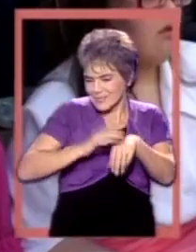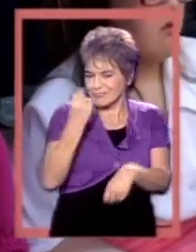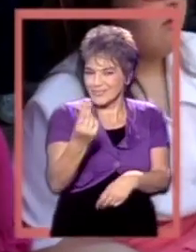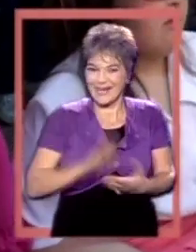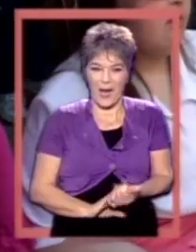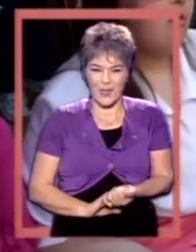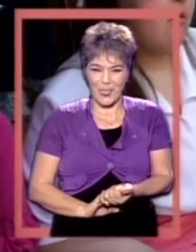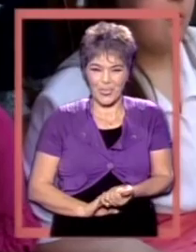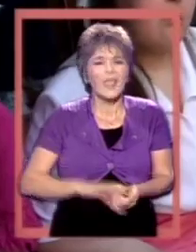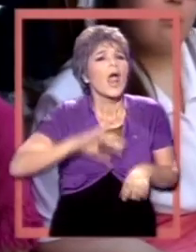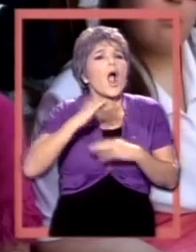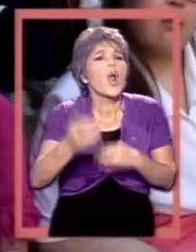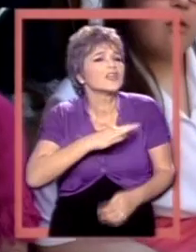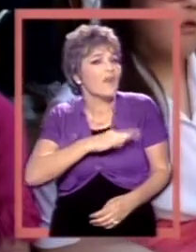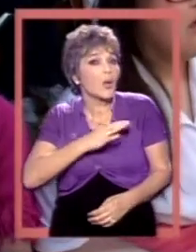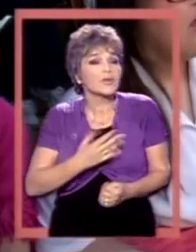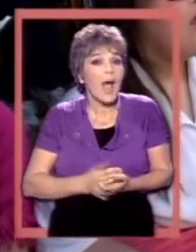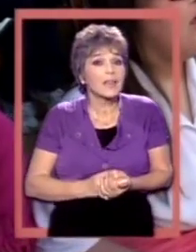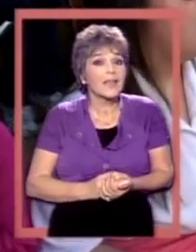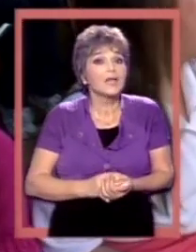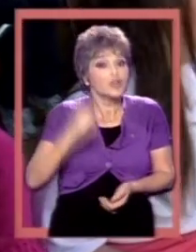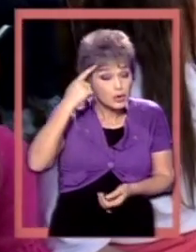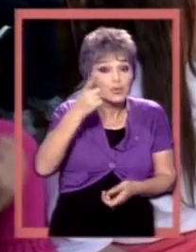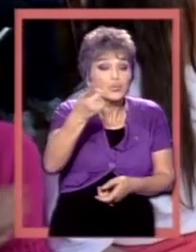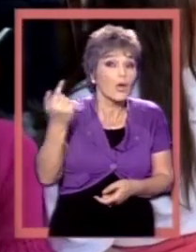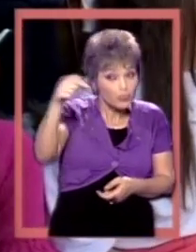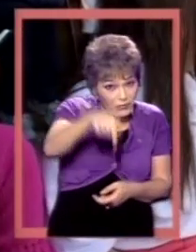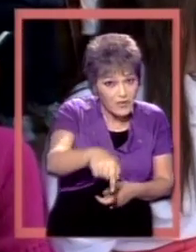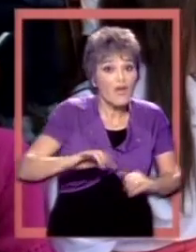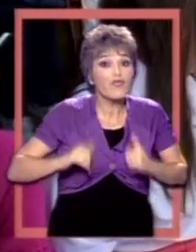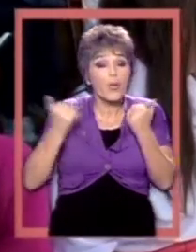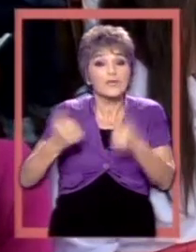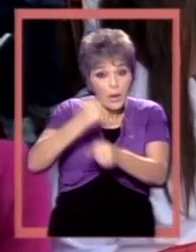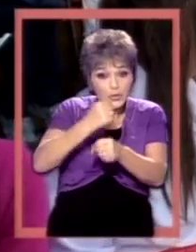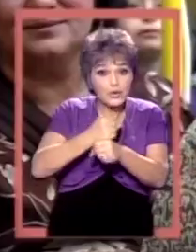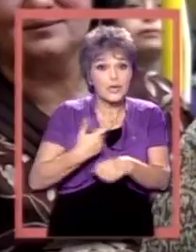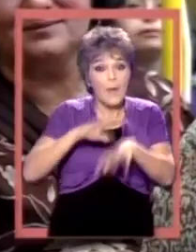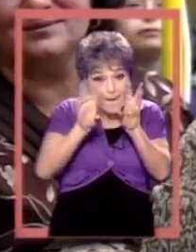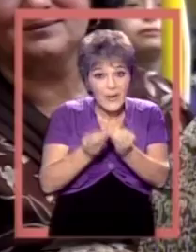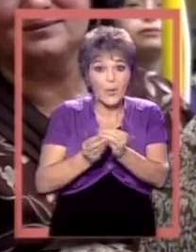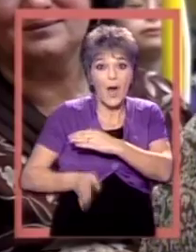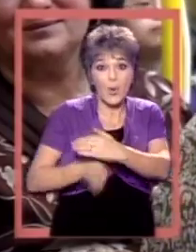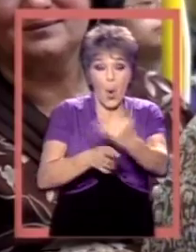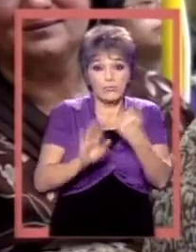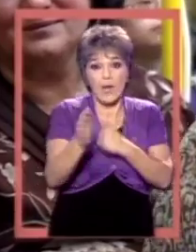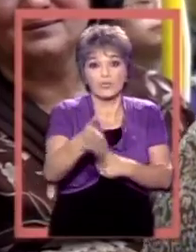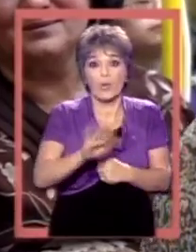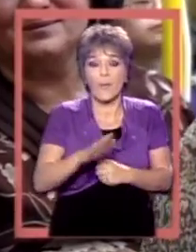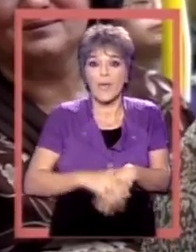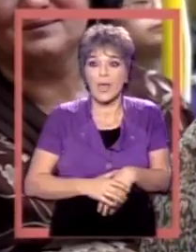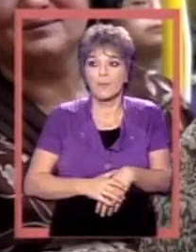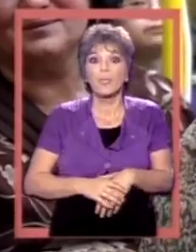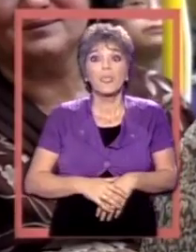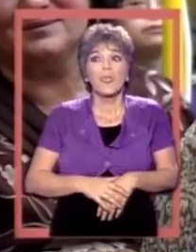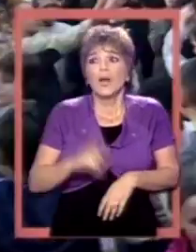tăi din facultate, cum te privesc? Știu ce faci tu ca voluntar? Nu, nu știu, că nu m-am dus la nimeni să zic. Nu, unii dintre